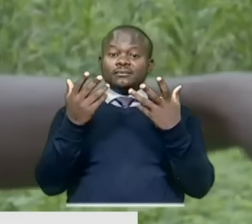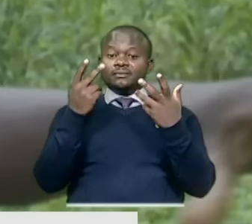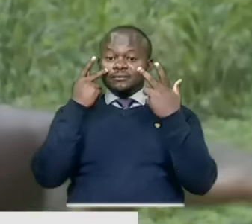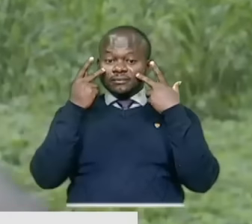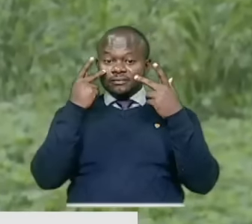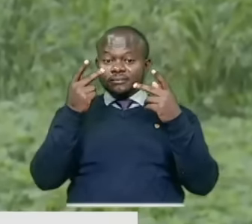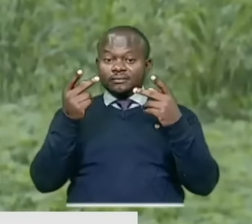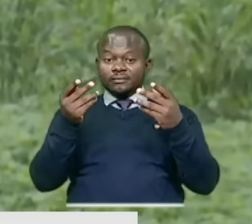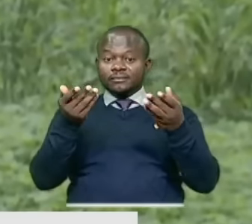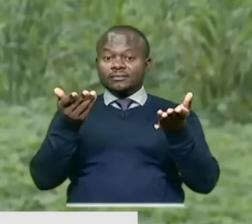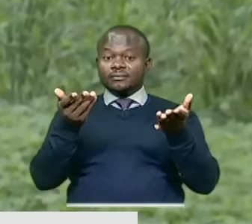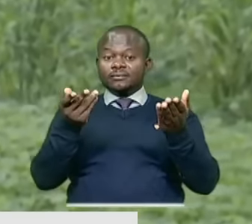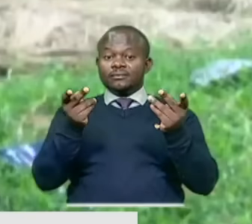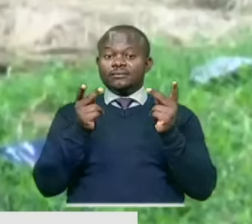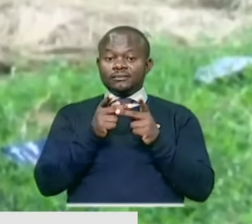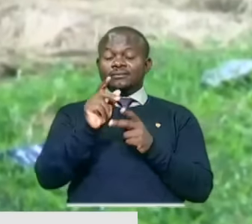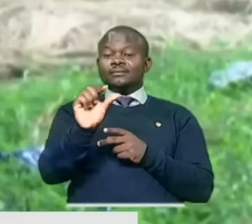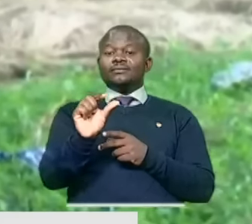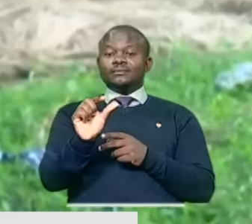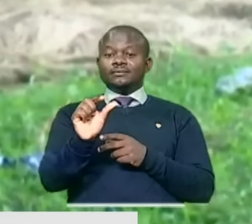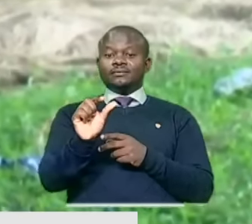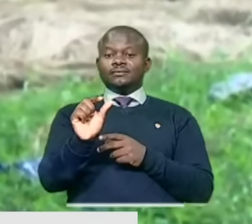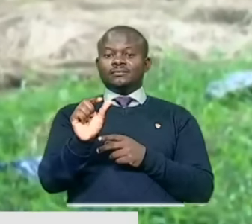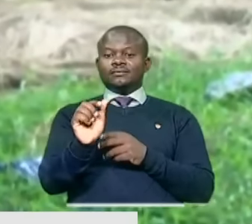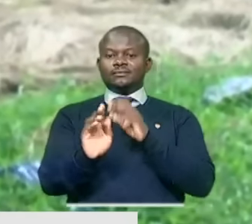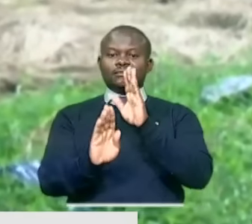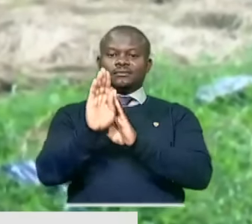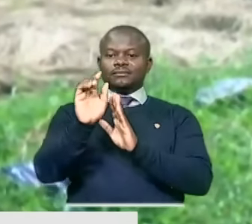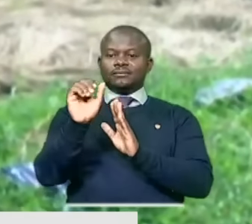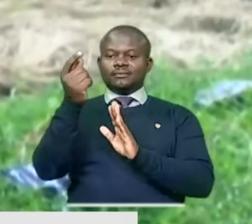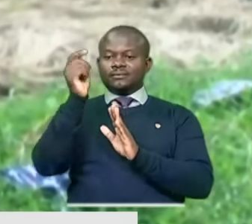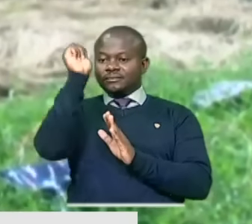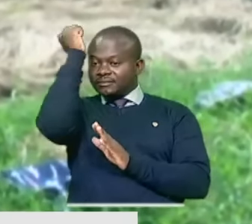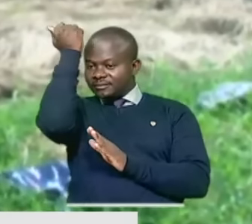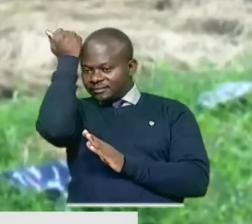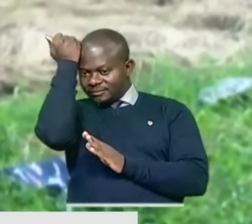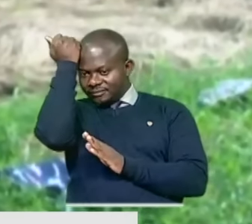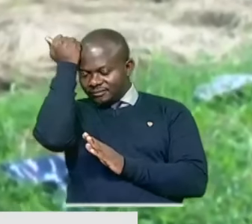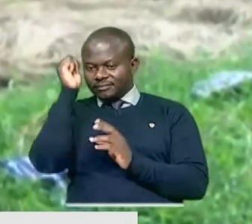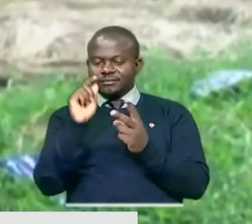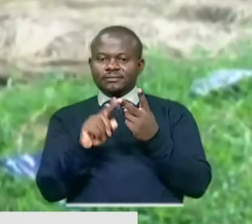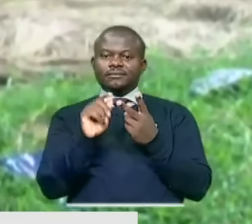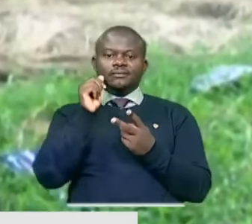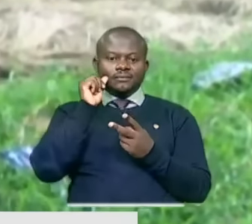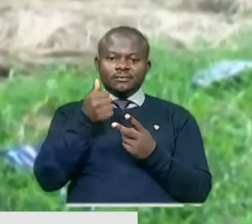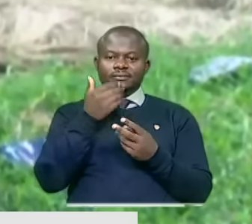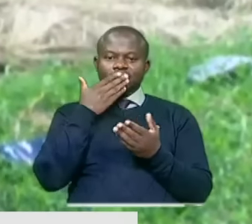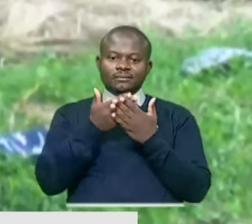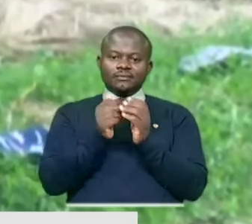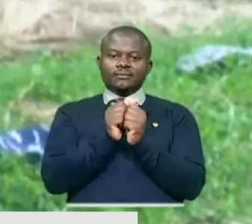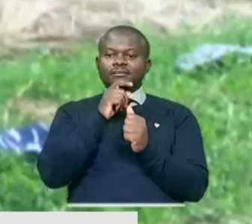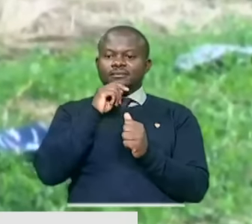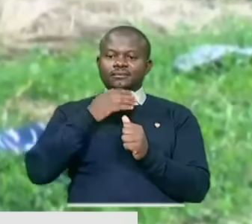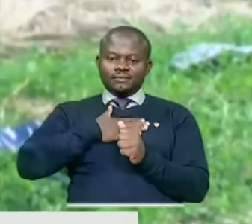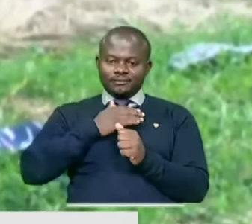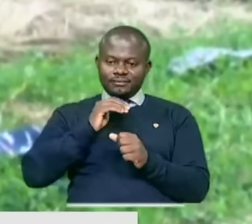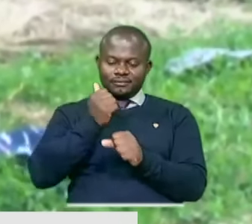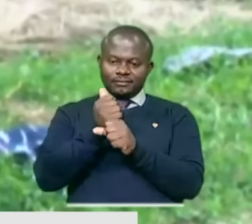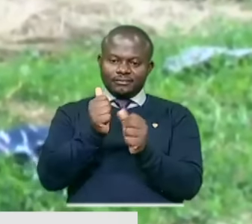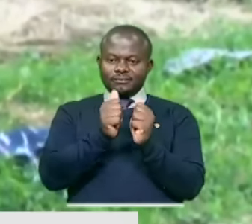bungana subuso butose nkubiterambere rya mbere n'imituweli rya kabiri ndi murejo heza n'umutware wanje twese